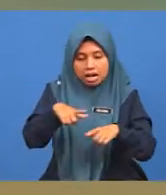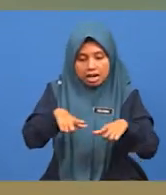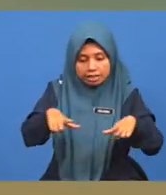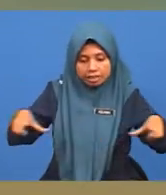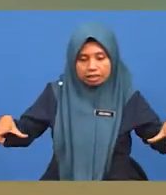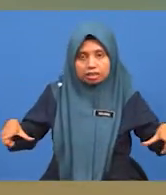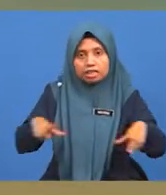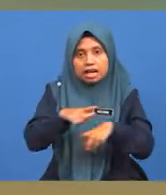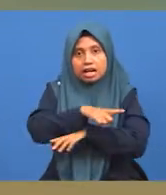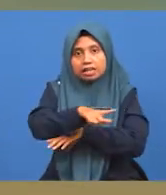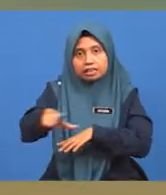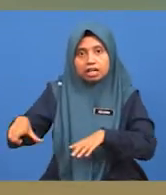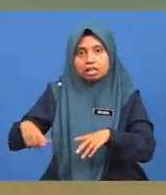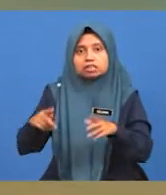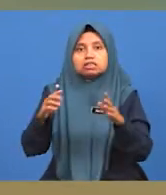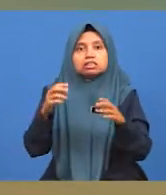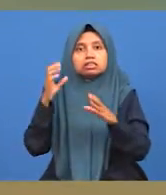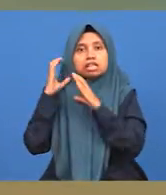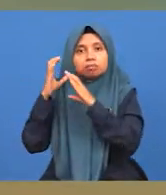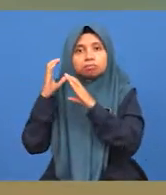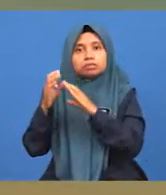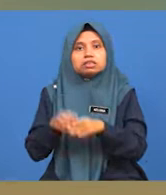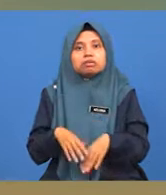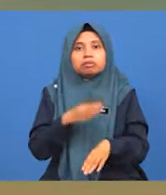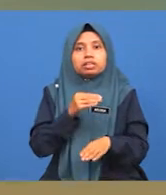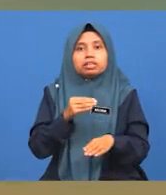sawit dan kebun durian.